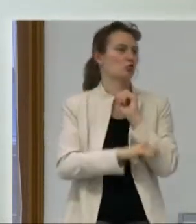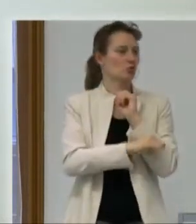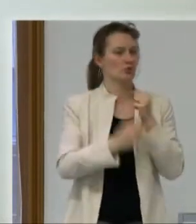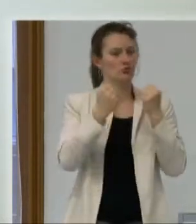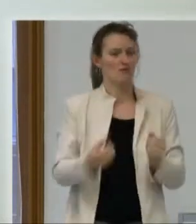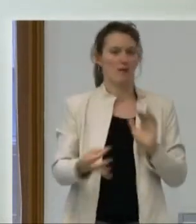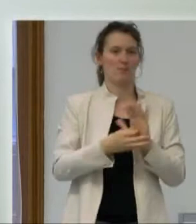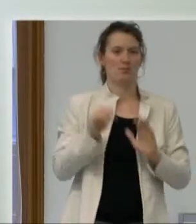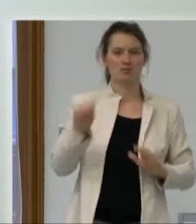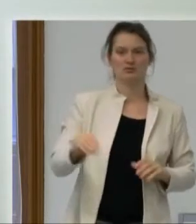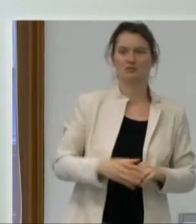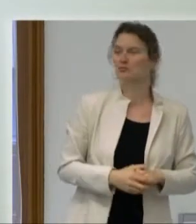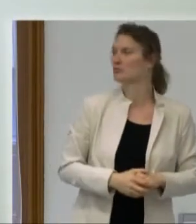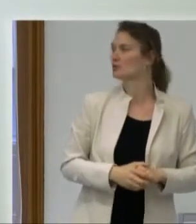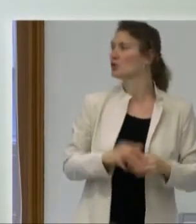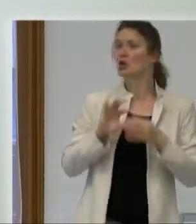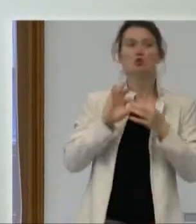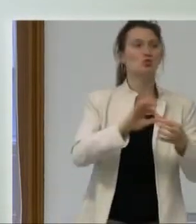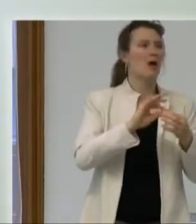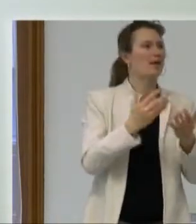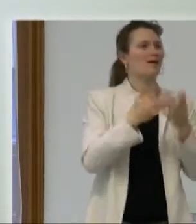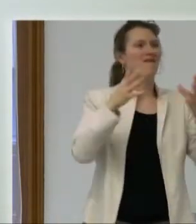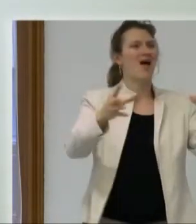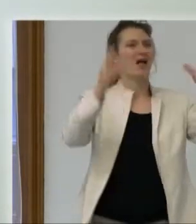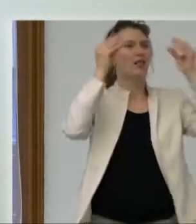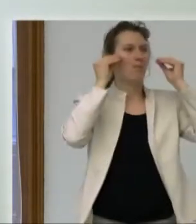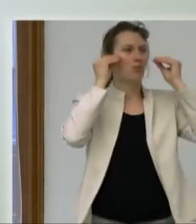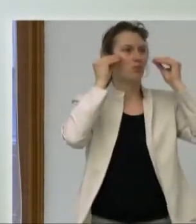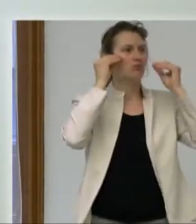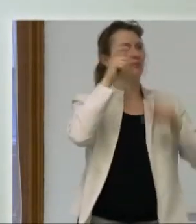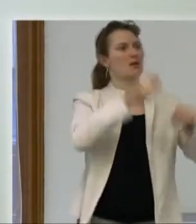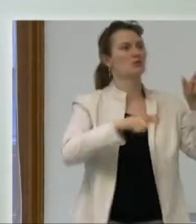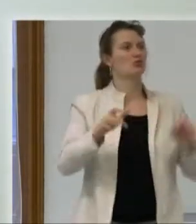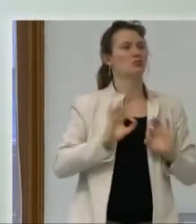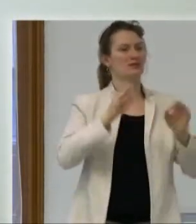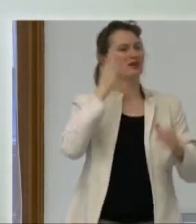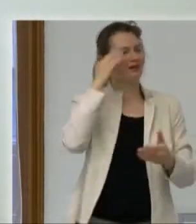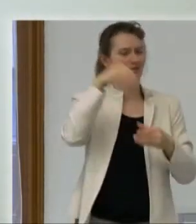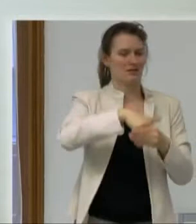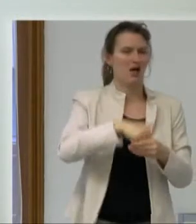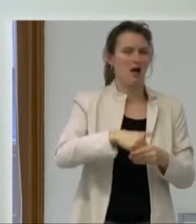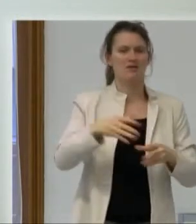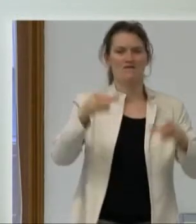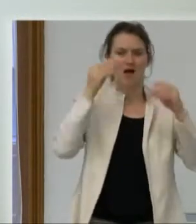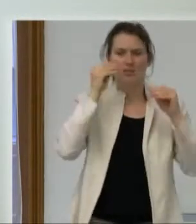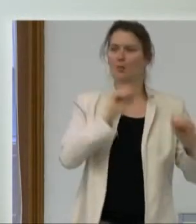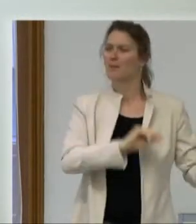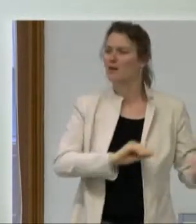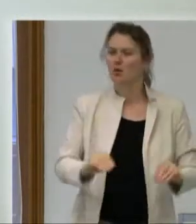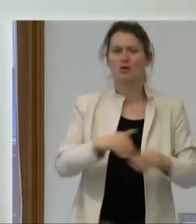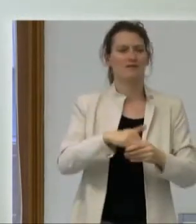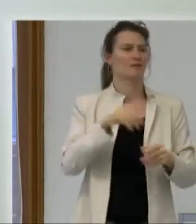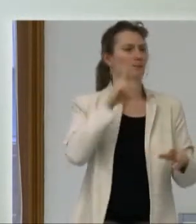ein Zusammenhang mit Wahrnehmung. Spezialisten, die sich besonders spezialisieren darauf, welche Aspekte in der Pädagogik sind